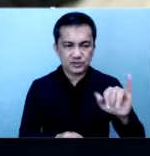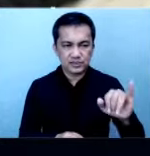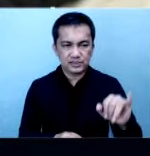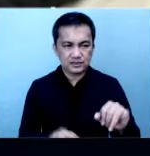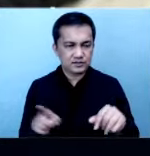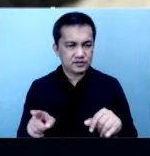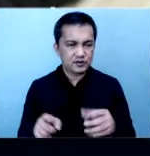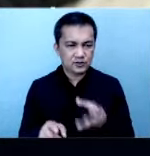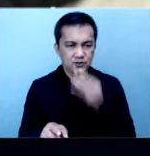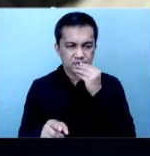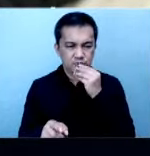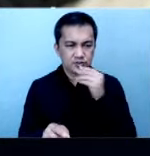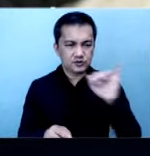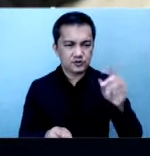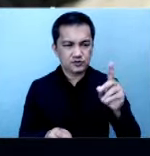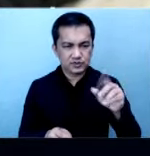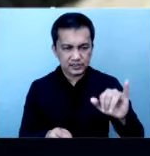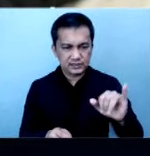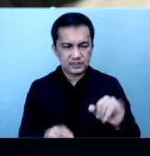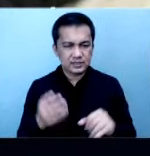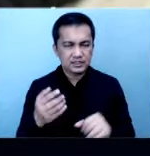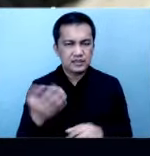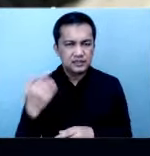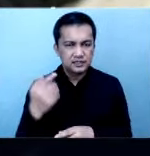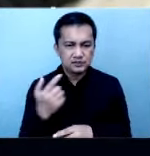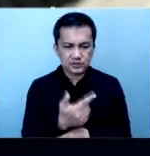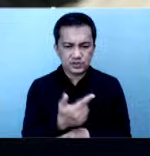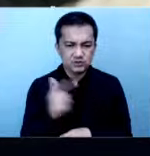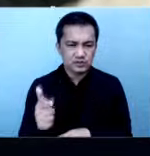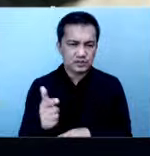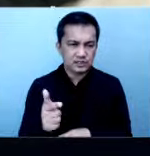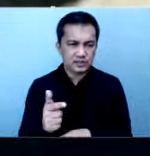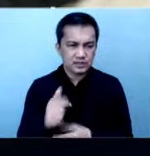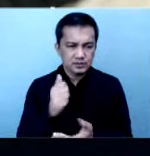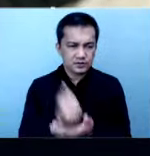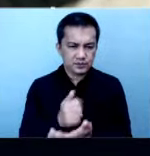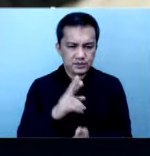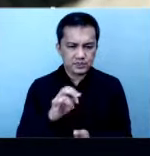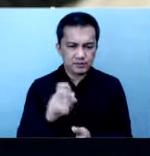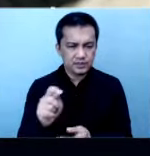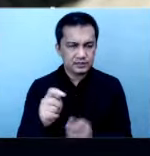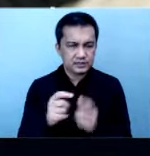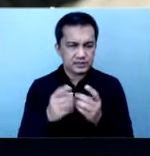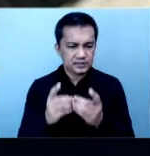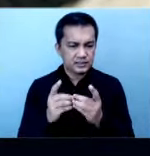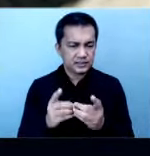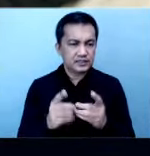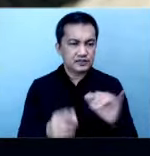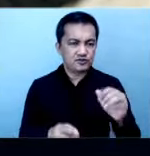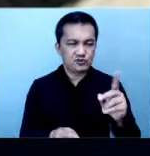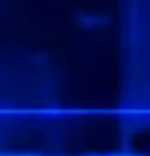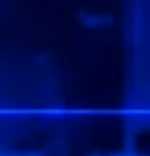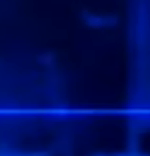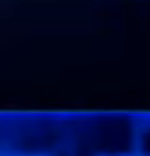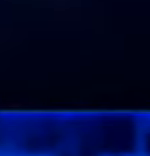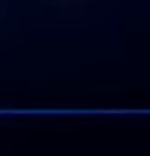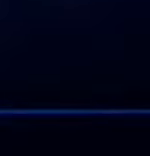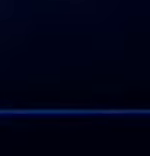dito si Jody. Last 2020 nang kumpirmahin ni Raymart na nagde-date na sila ni Jody.